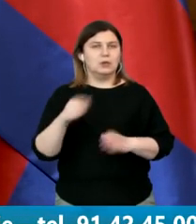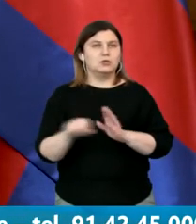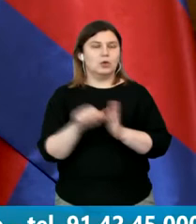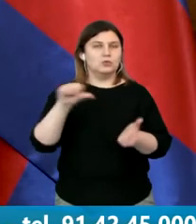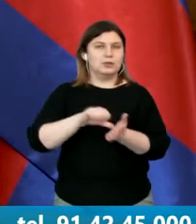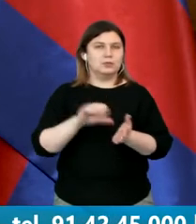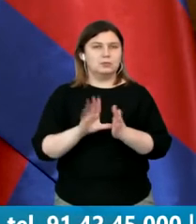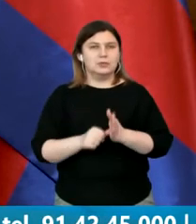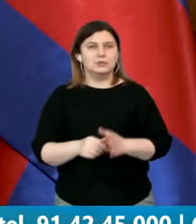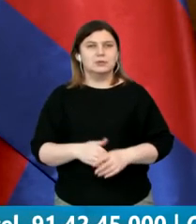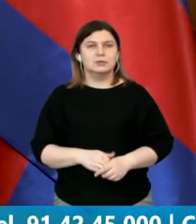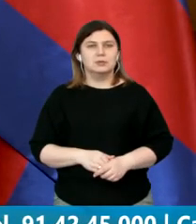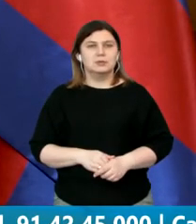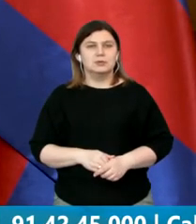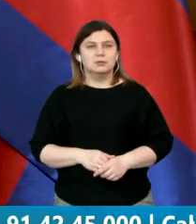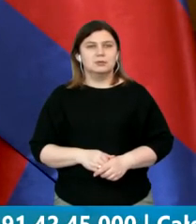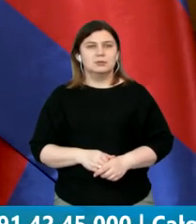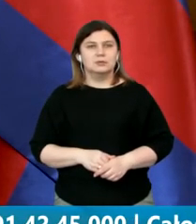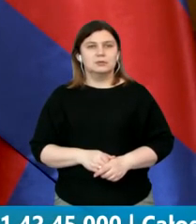centrum miasta.